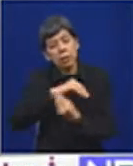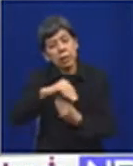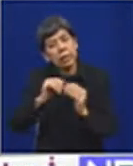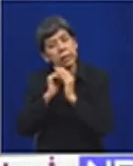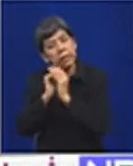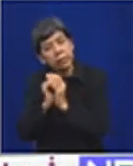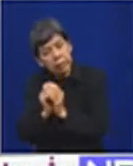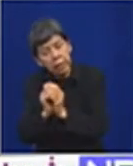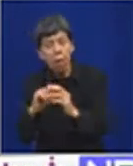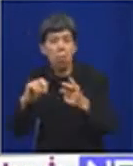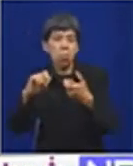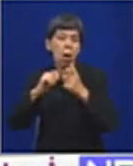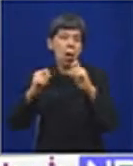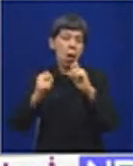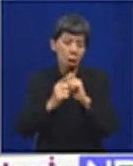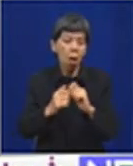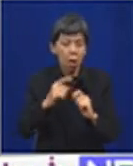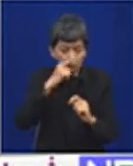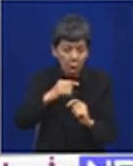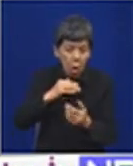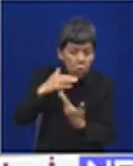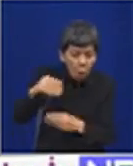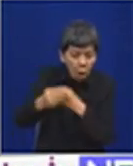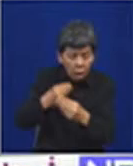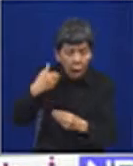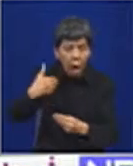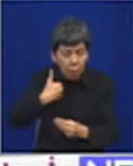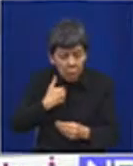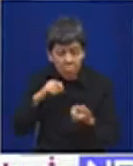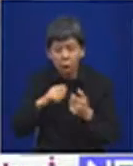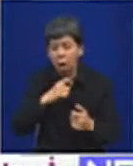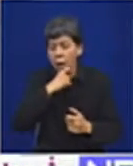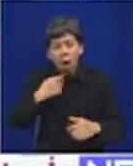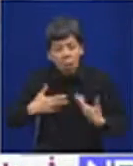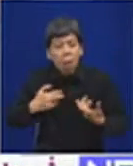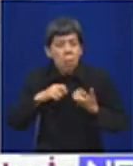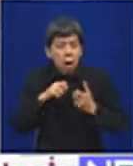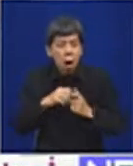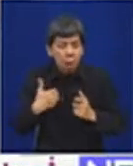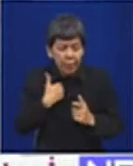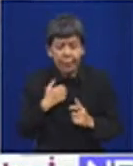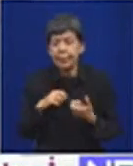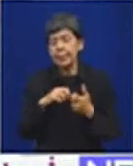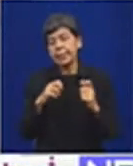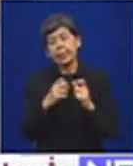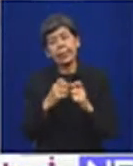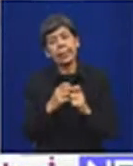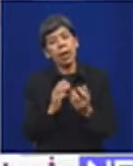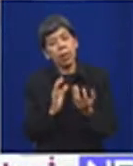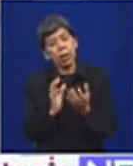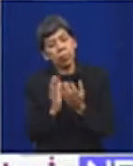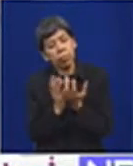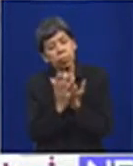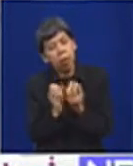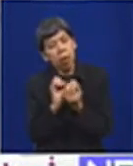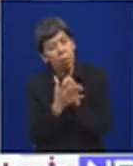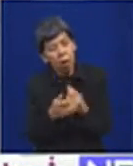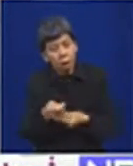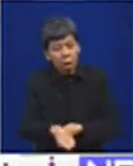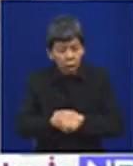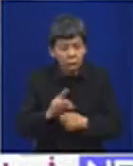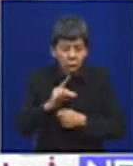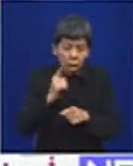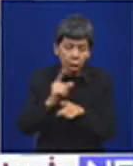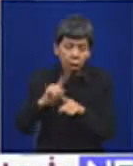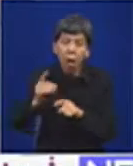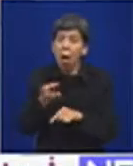จจีนซึ่งเป็นคู่ค้าหลักของไทยรวมถึงปัญหาภัยแล้งในประเทศที่จะกระทบกับสินค้าเกษตรที่สำคัญโดยเ